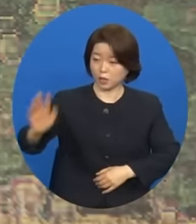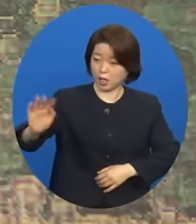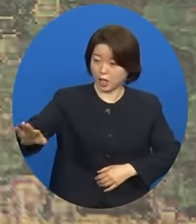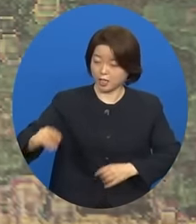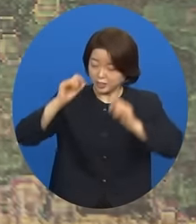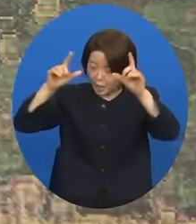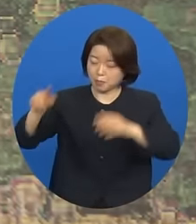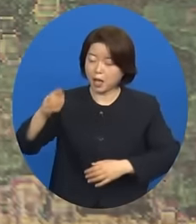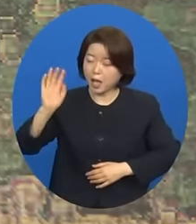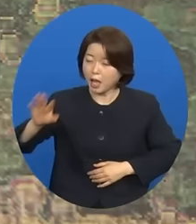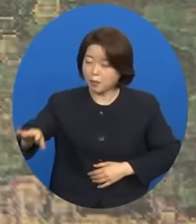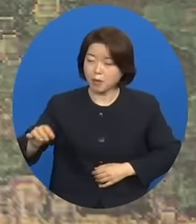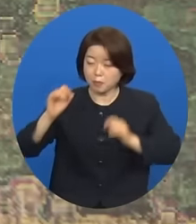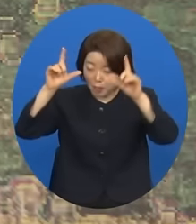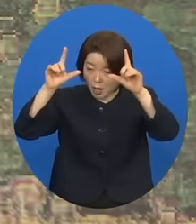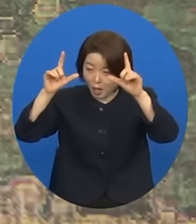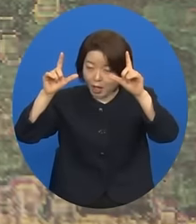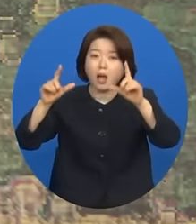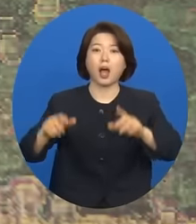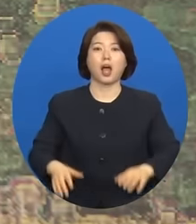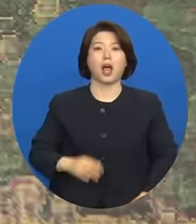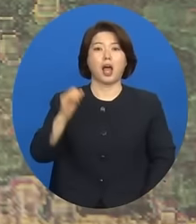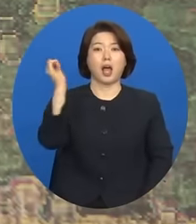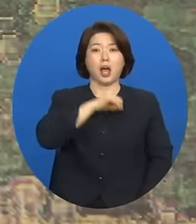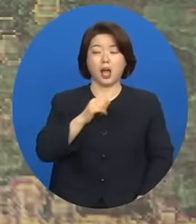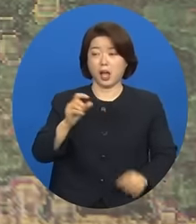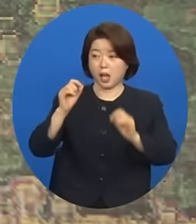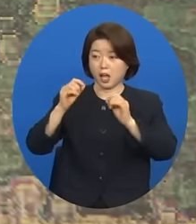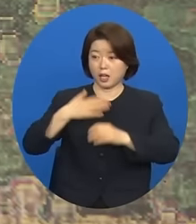일어나봐. 아내가 일어나는 걸 보니까 이게 꿈이 아닌 거예요.